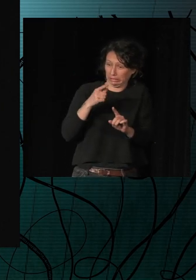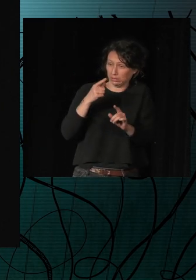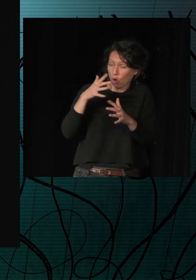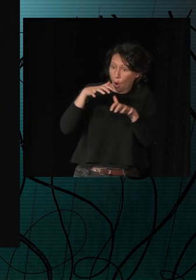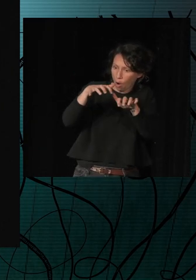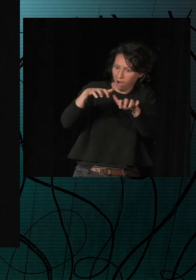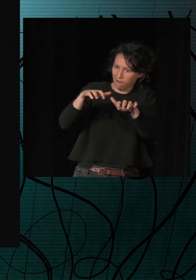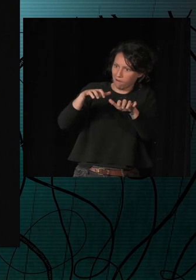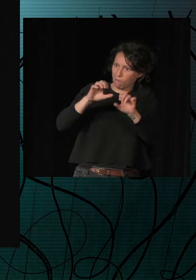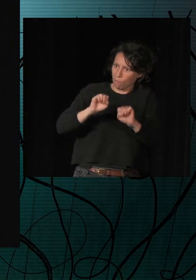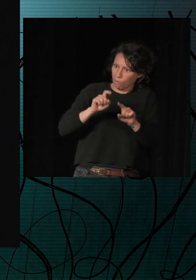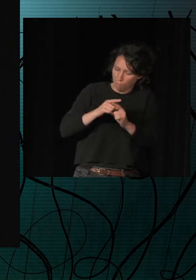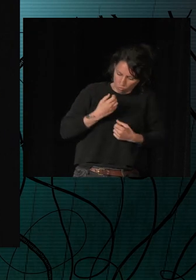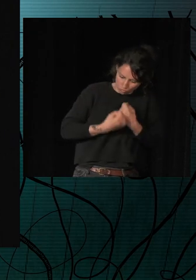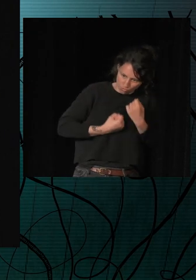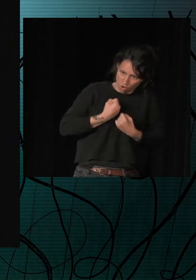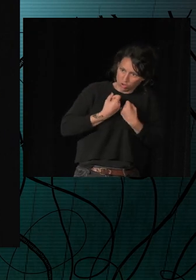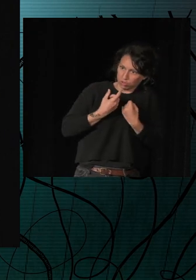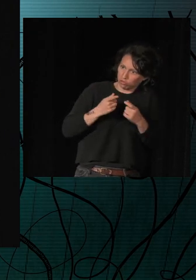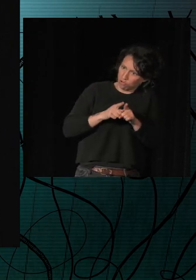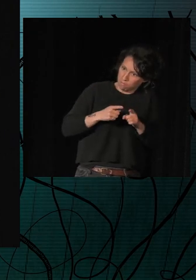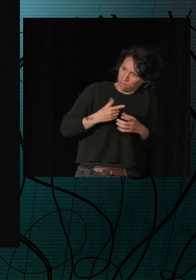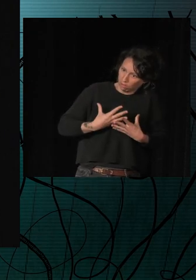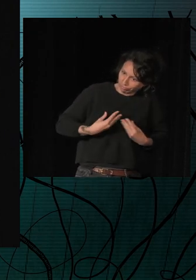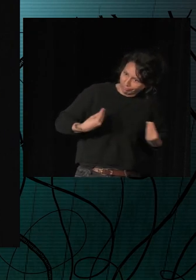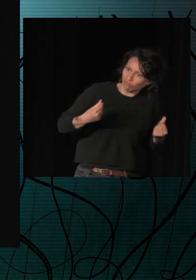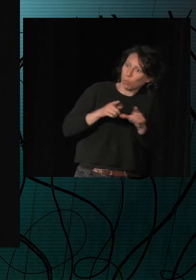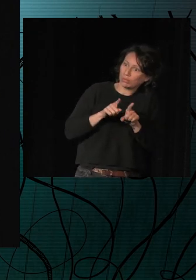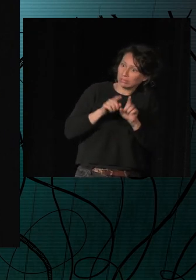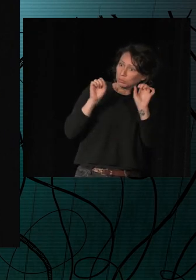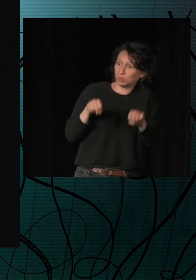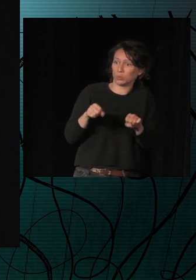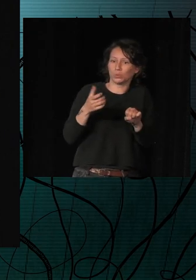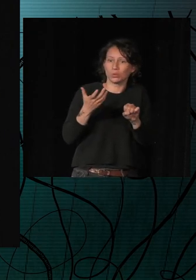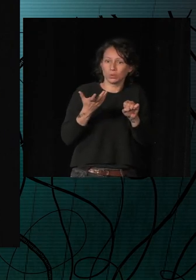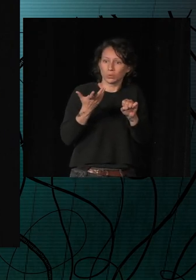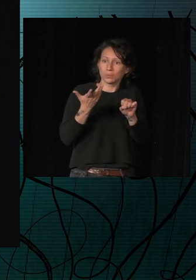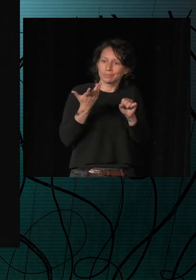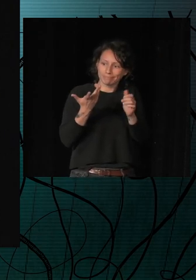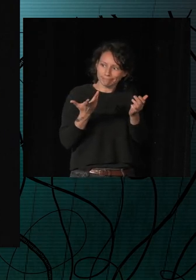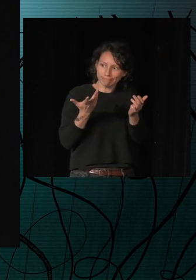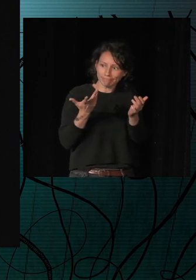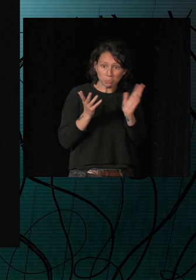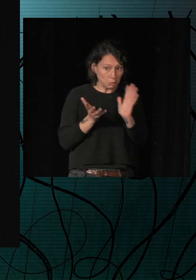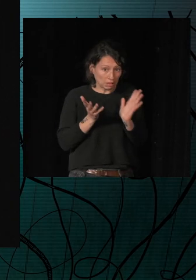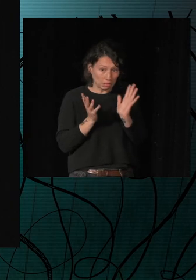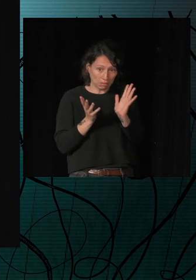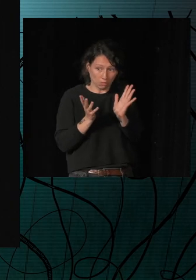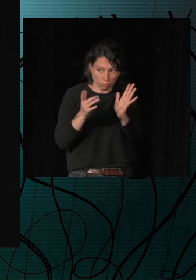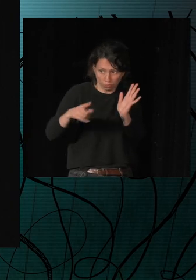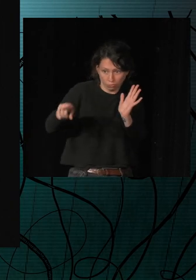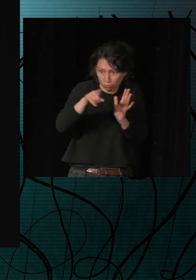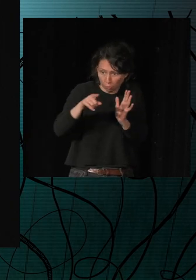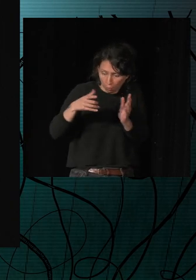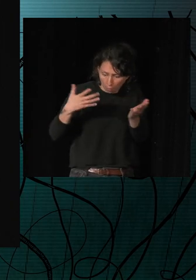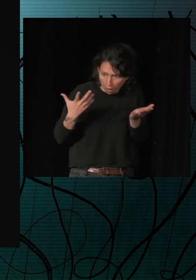donc je je suis convaincu qu'on gagnerait à à se dire que ben en fait il est jamais trop tard pour aimer l'horreur et que